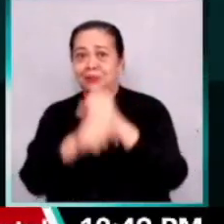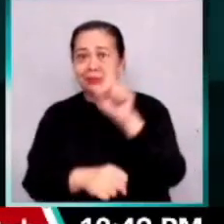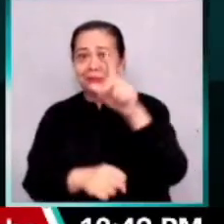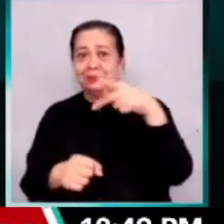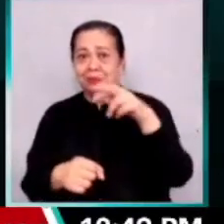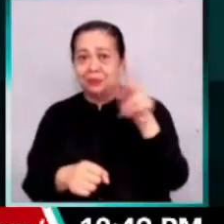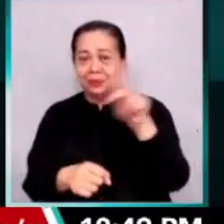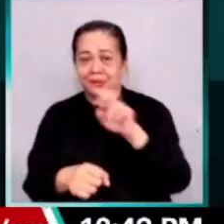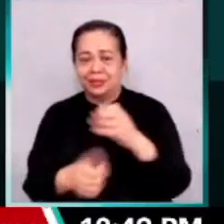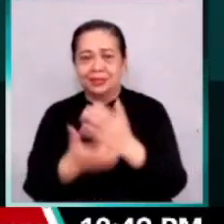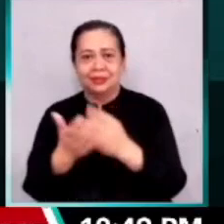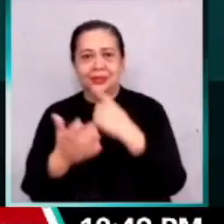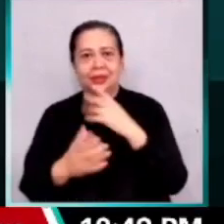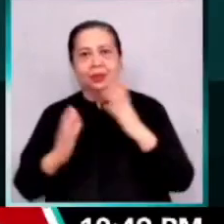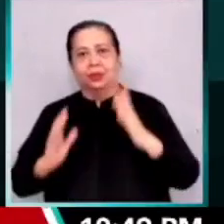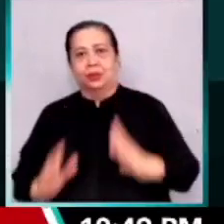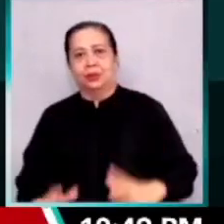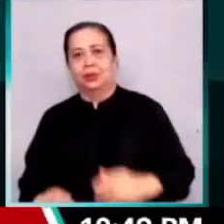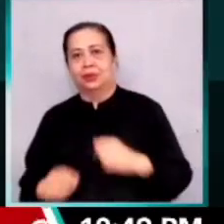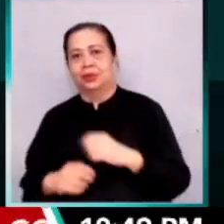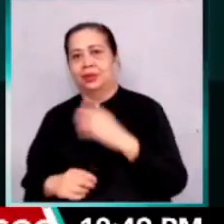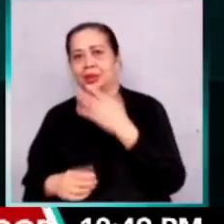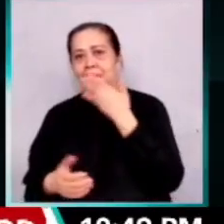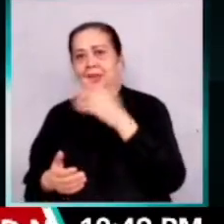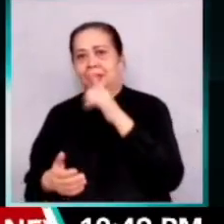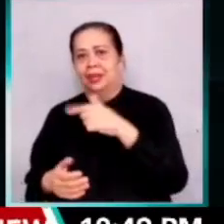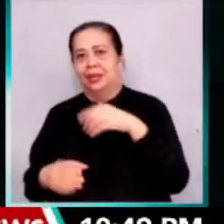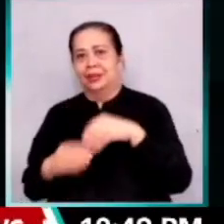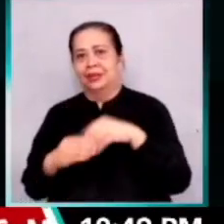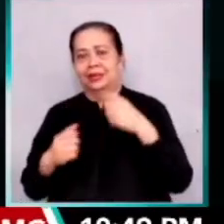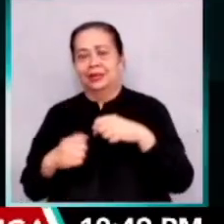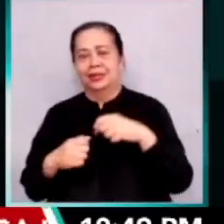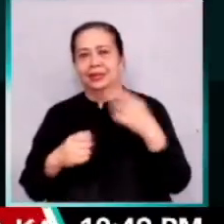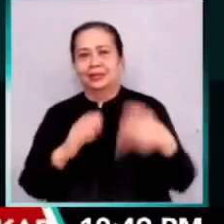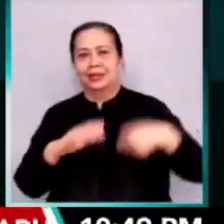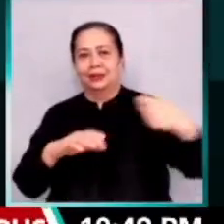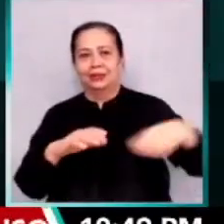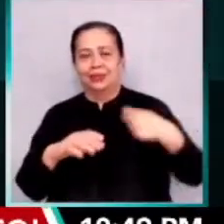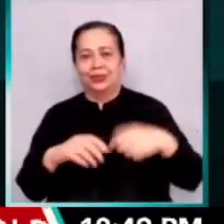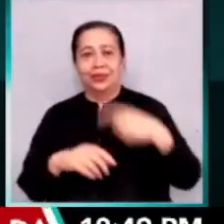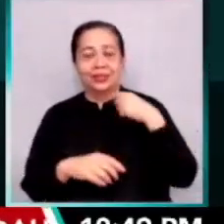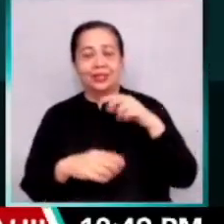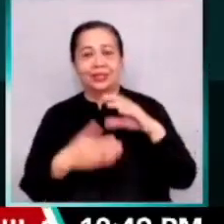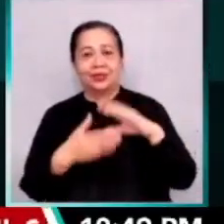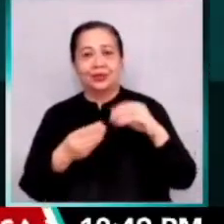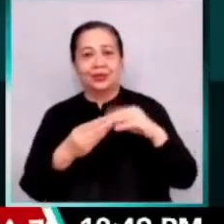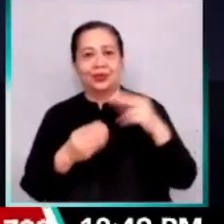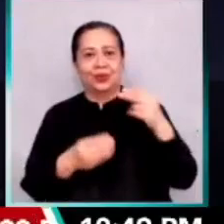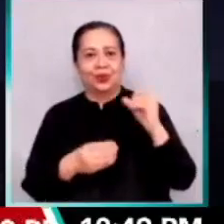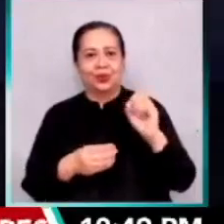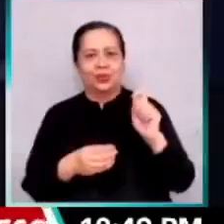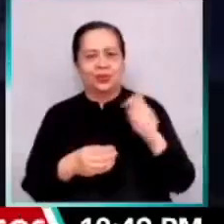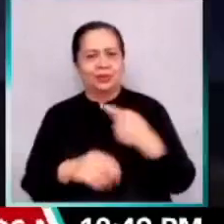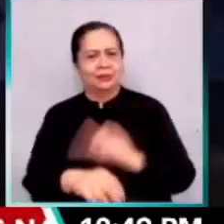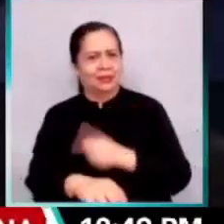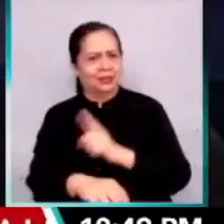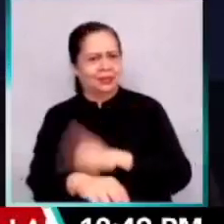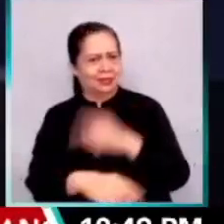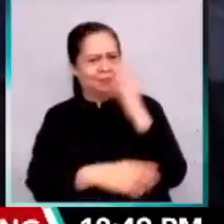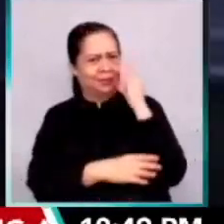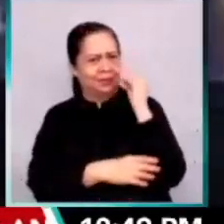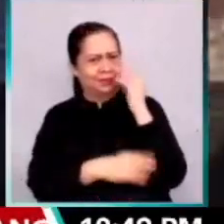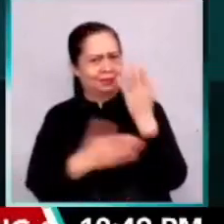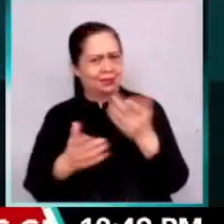iba, buti na lang, malas sila sa raffle. Kwento ng host na si Tita Kay, first time niyang maka-experience ng ganitong